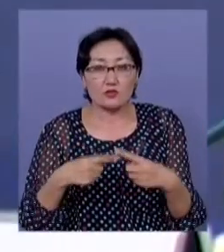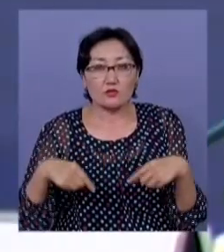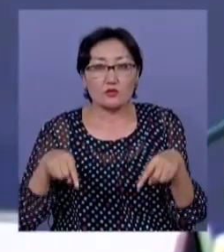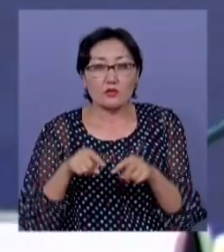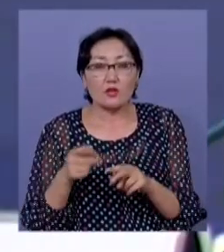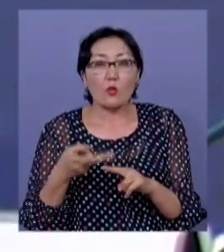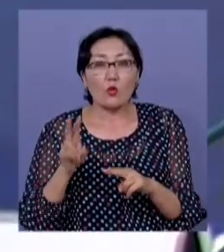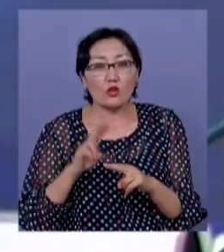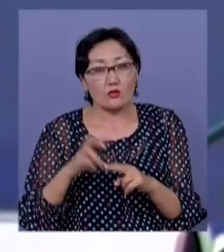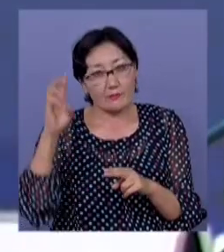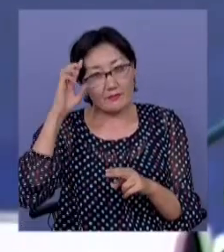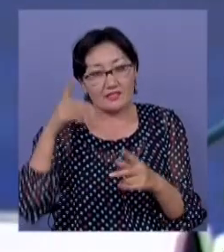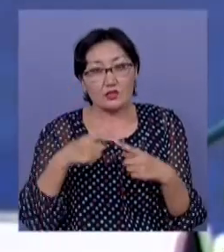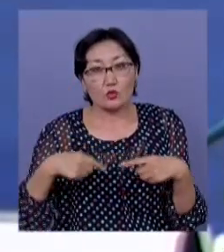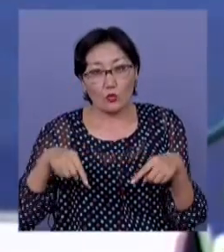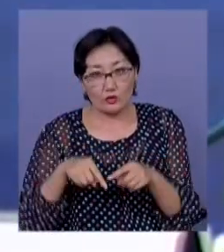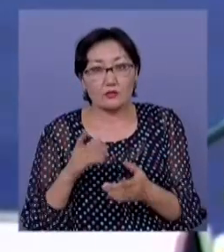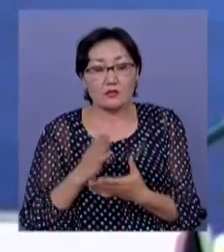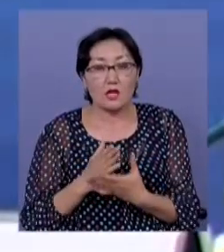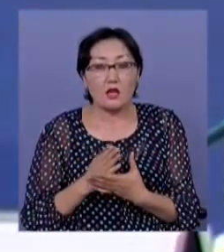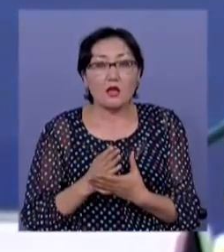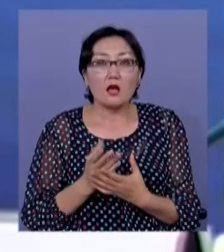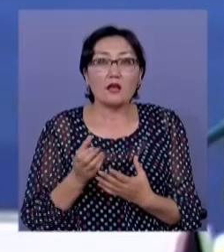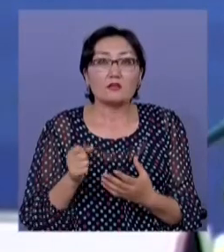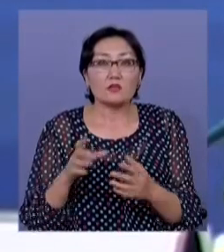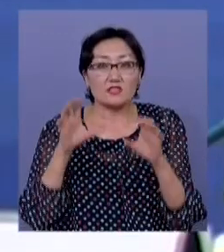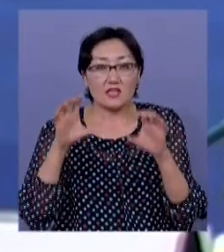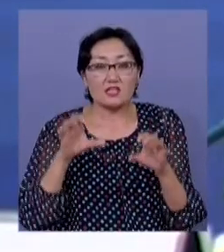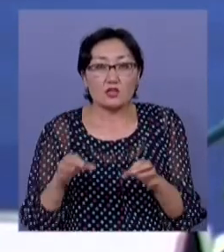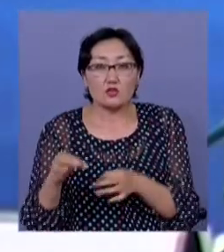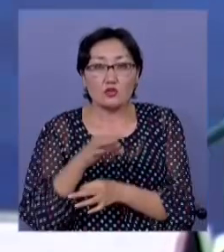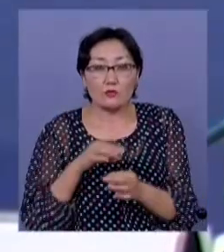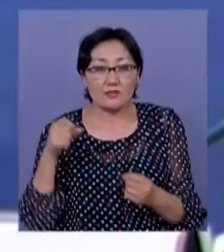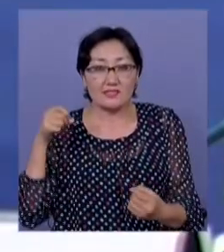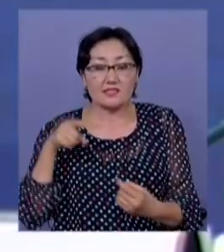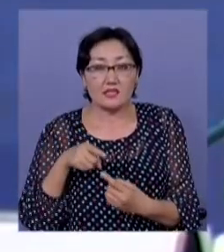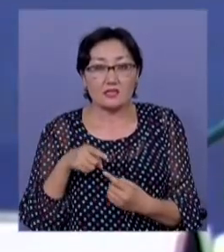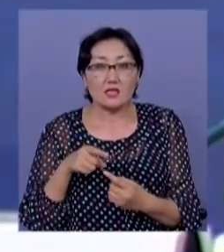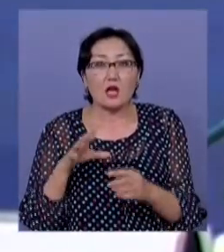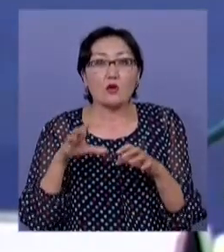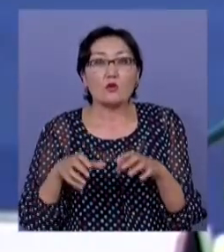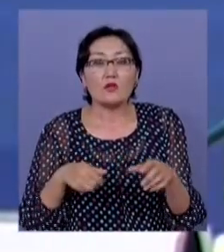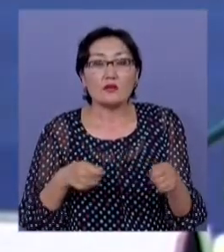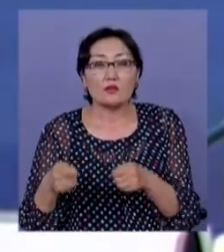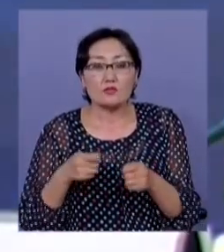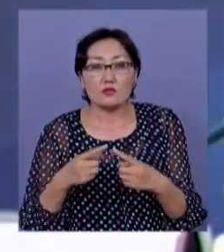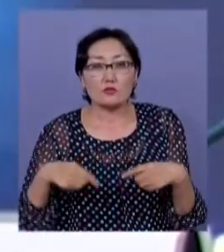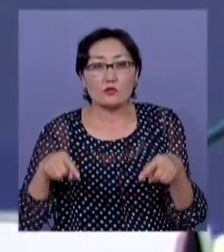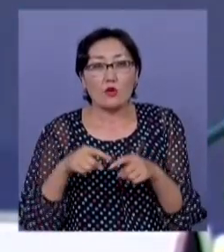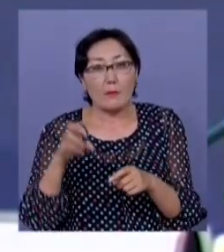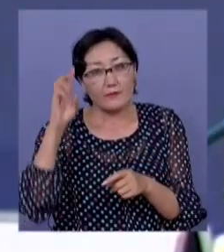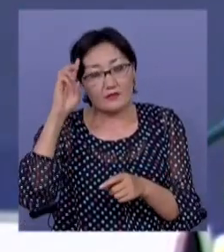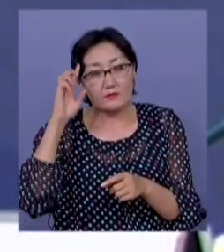ол мемлекеттік орган, ал заң жобасына сәйкес әкімшілік орган ол